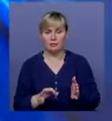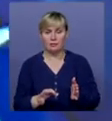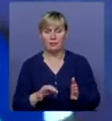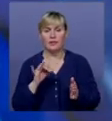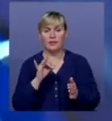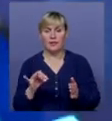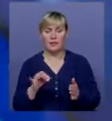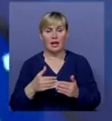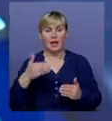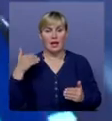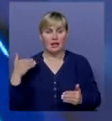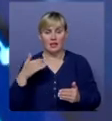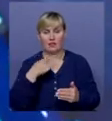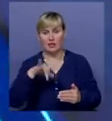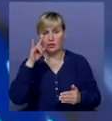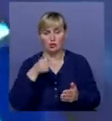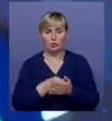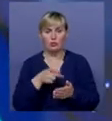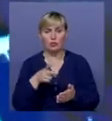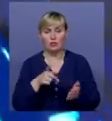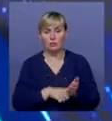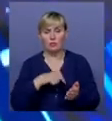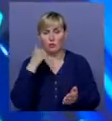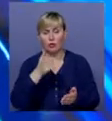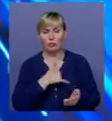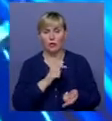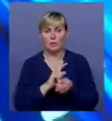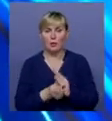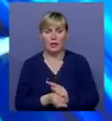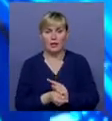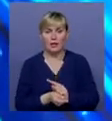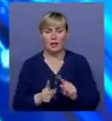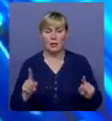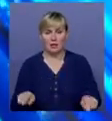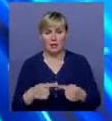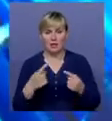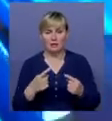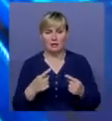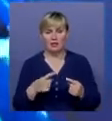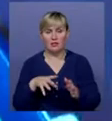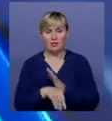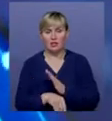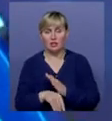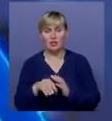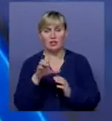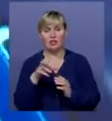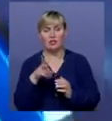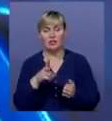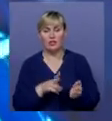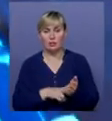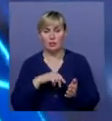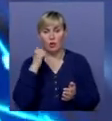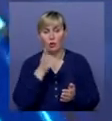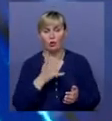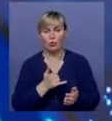И ранее в Казахстане до 2007 года у нас применялась прогрессивная шкала налогообложения. С 2007 года у